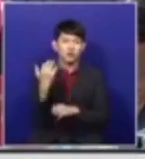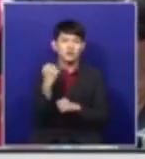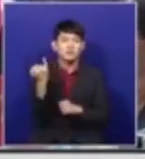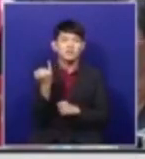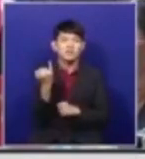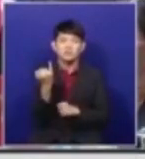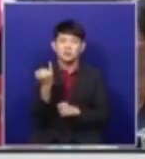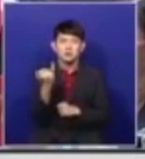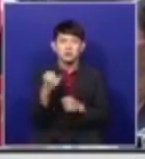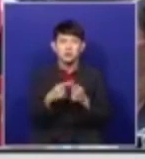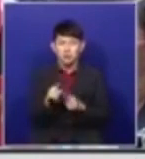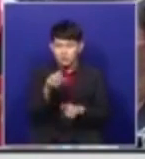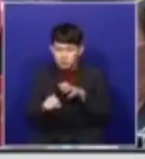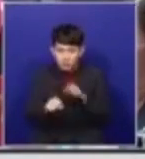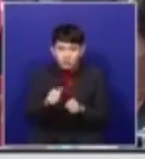มีแต่จริงๆไปจับได้ได้ความว่ายังไงครับ